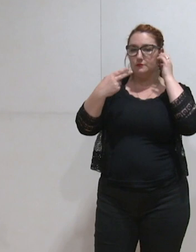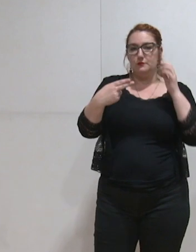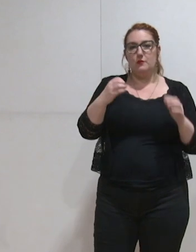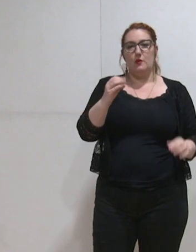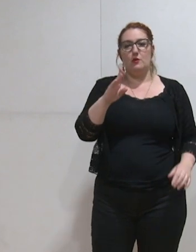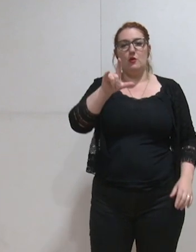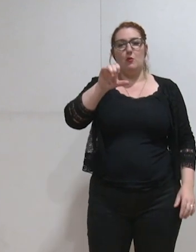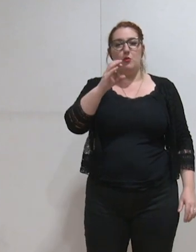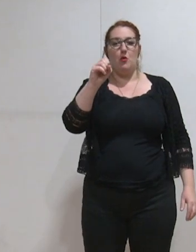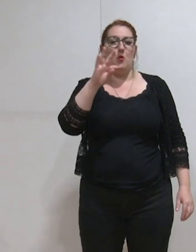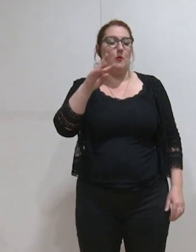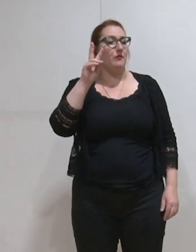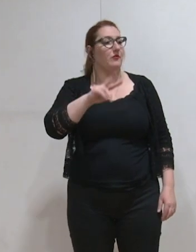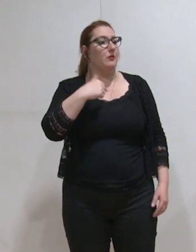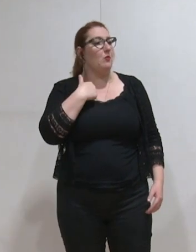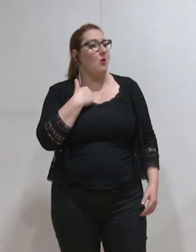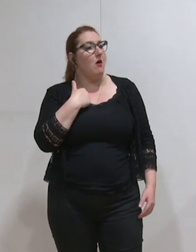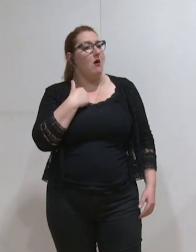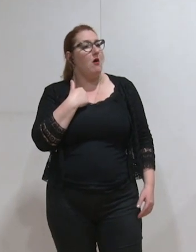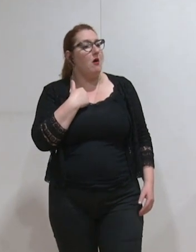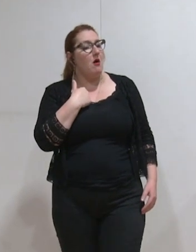oui je fais pas partie de ceux qui